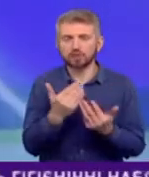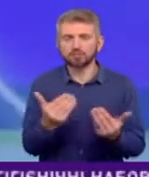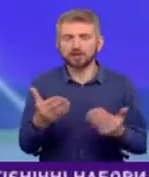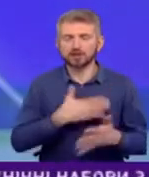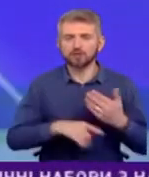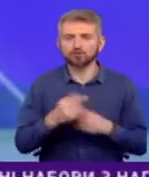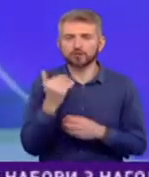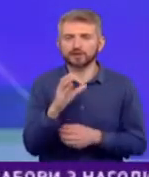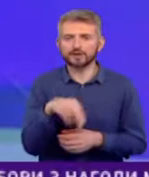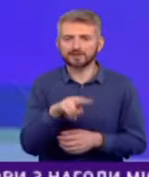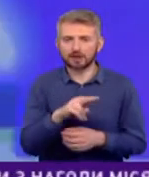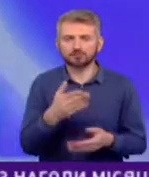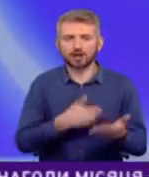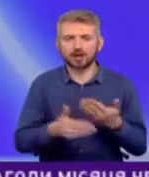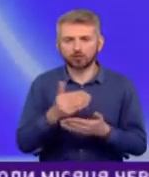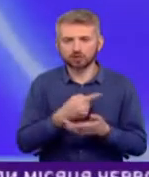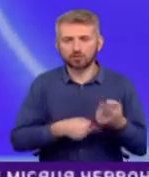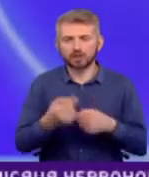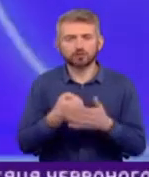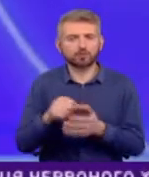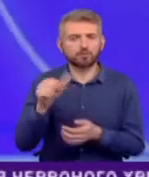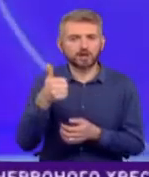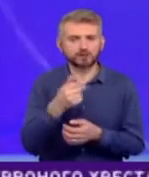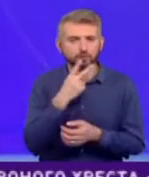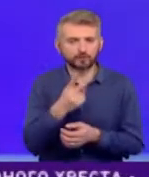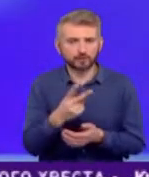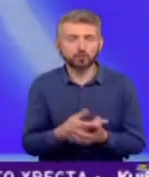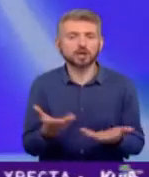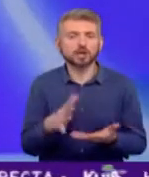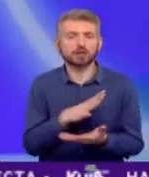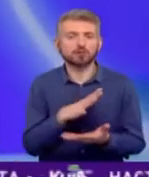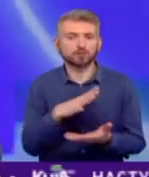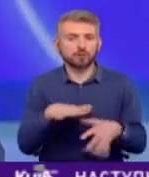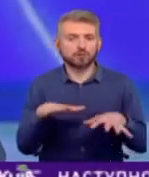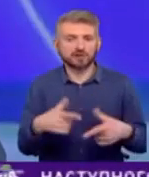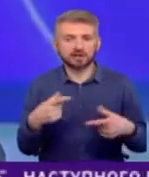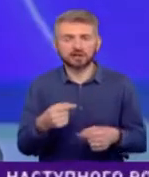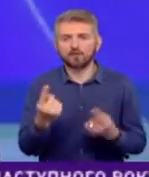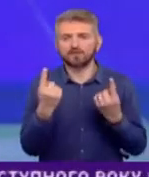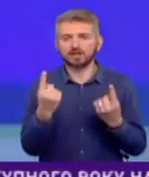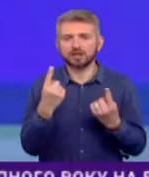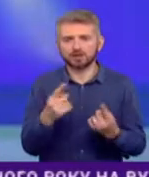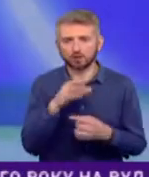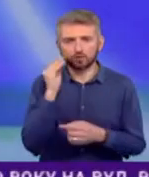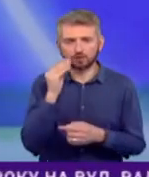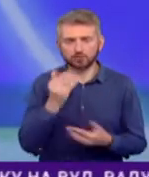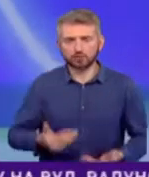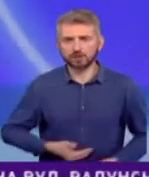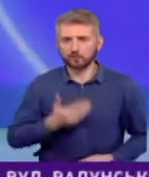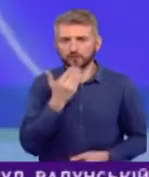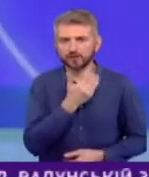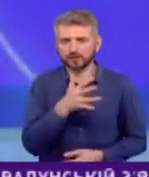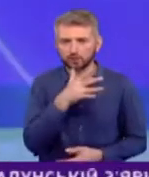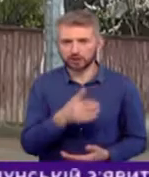що їхній сад нарешті повертається до первісного вигляду. Яким було обійстя, де великий Кобзар прожив свої останні роки?